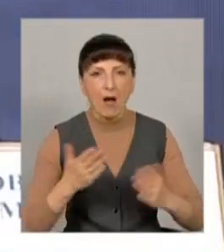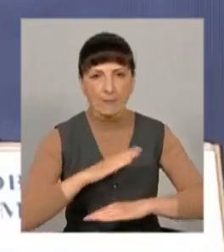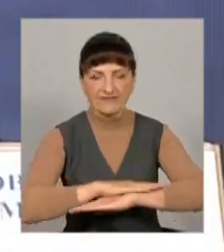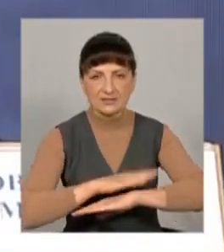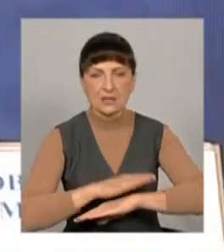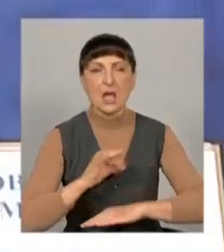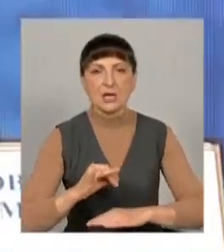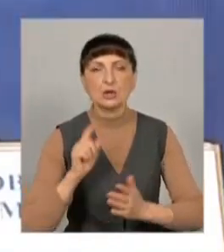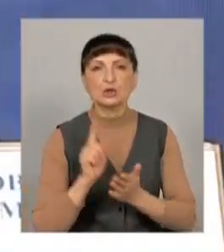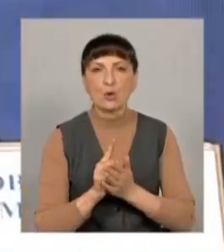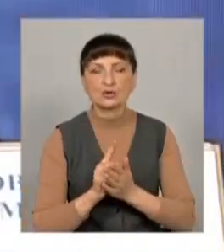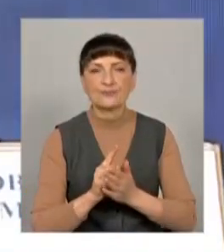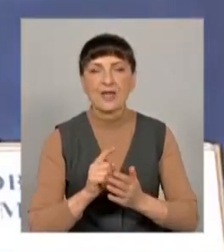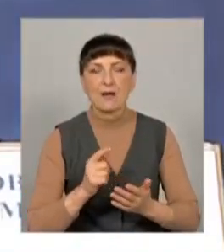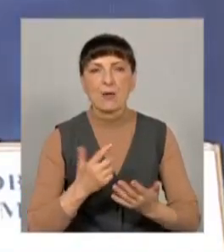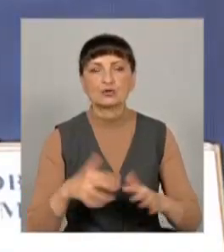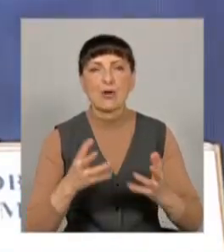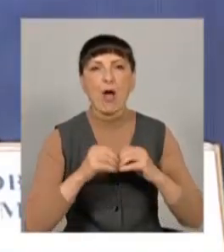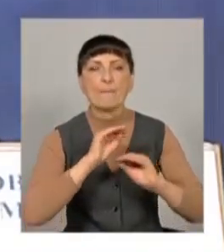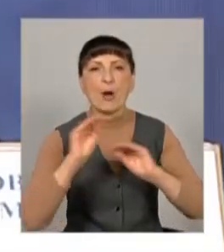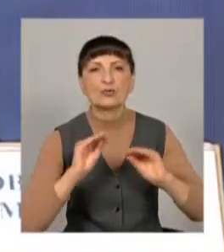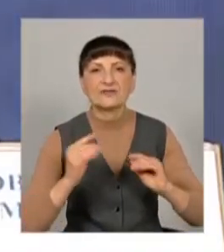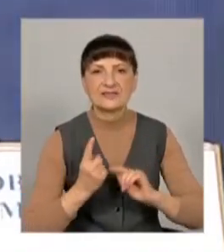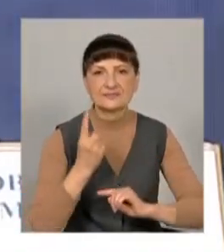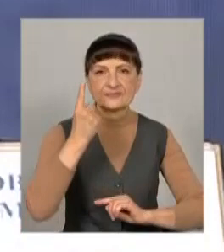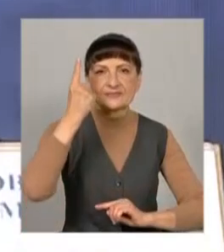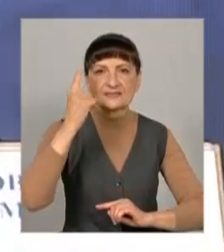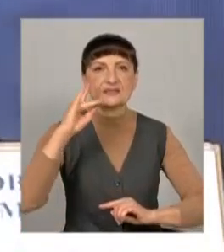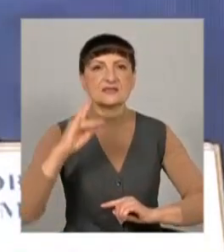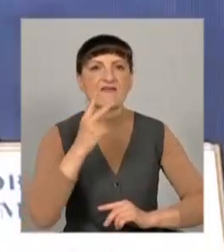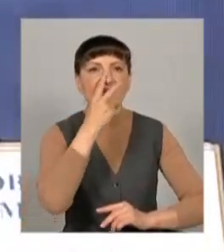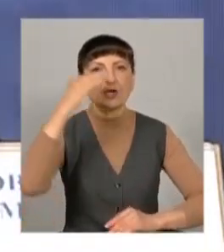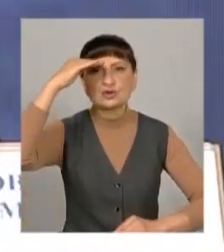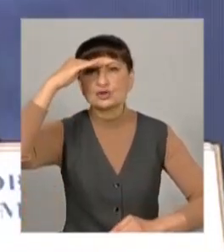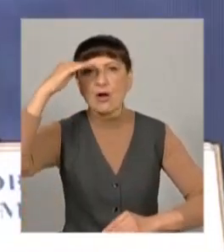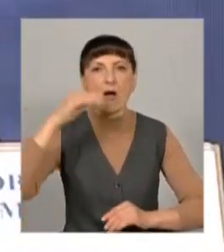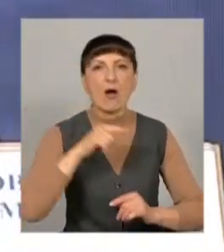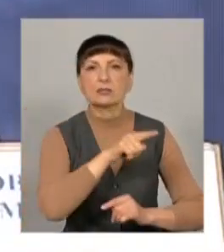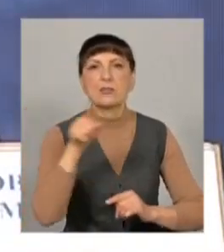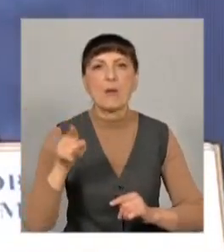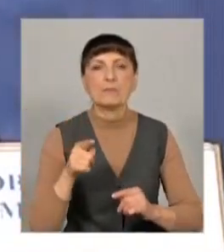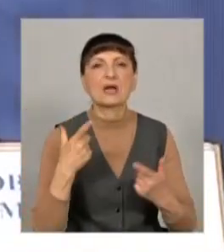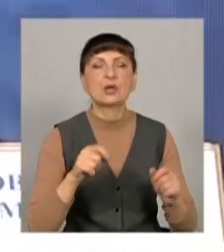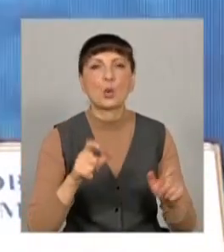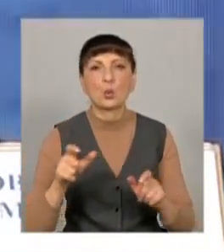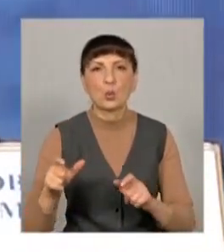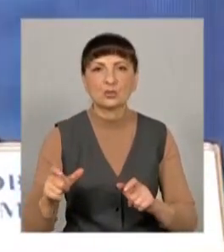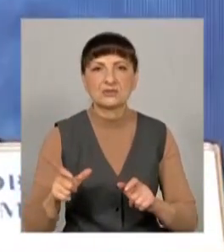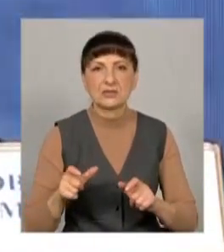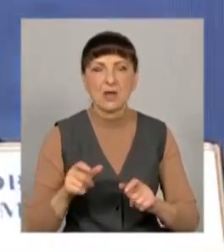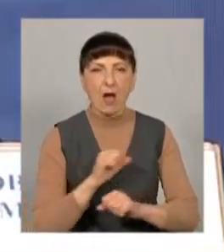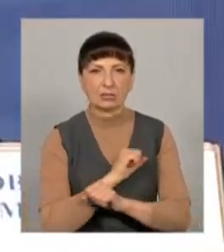должны оборудоваться смотровыми вышками для того, чтобы смотреть полностью сверху за